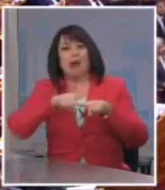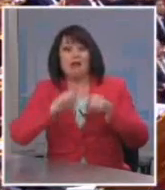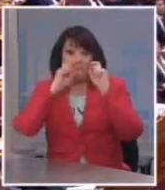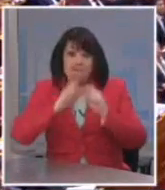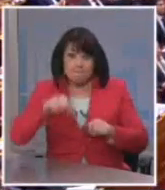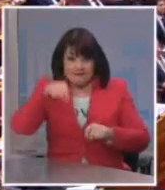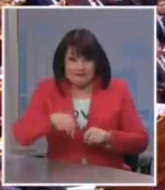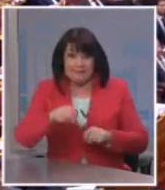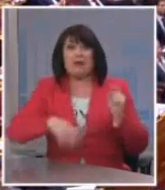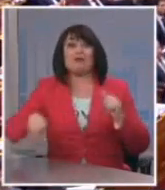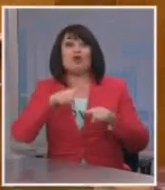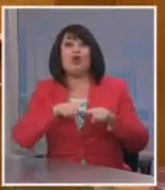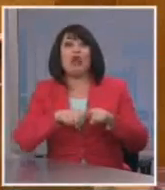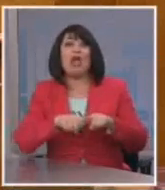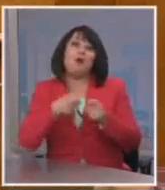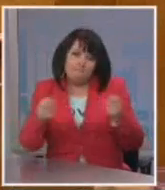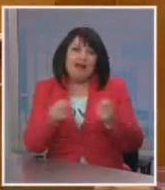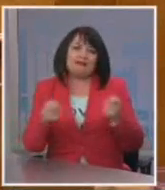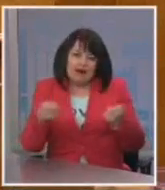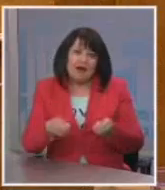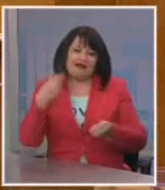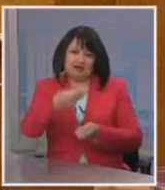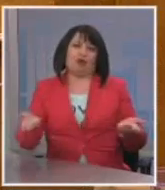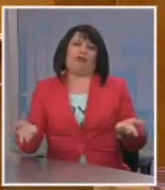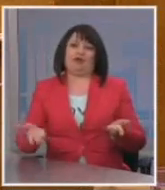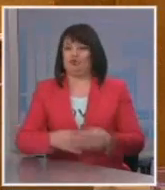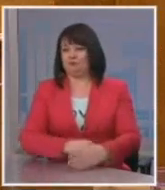υποχρεώνετε σήμερα τον ελληνικό λαό να παίρνει τέτοια μέτρα. Το καταθέτω στη Βουλή.